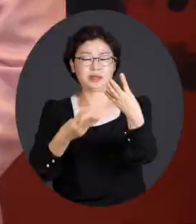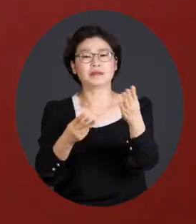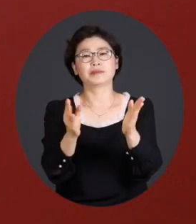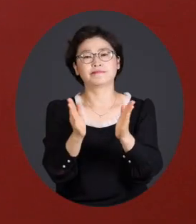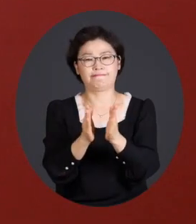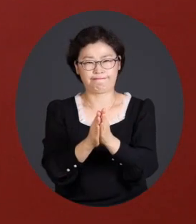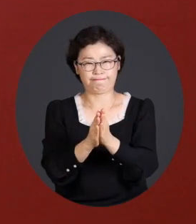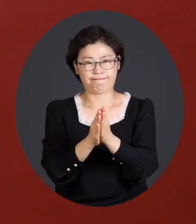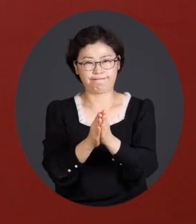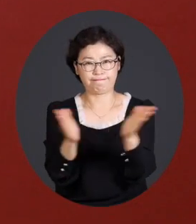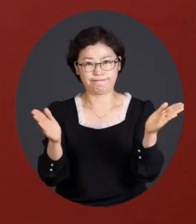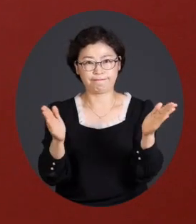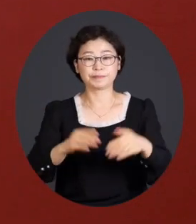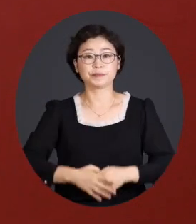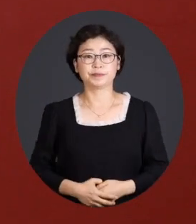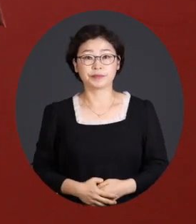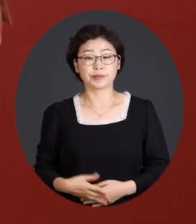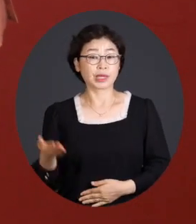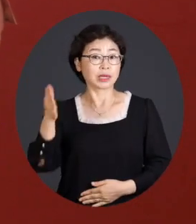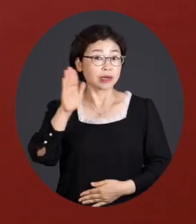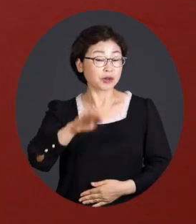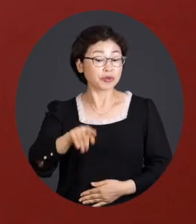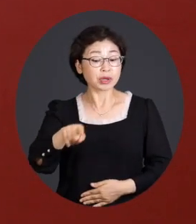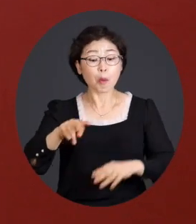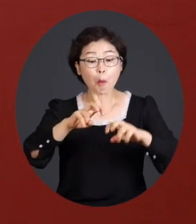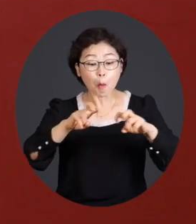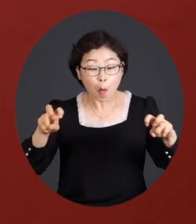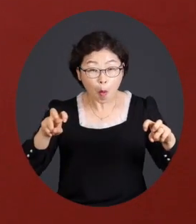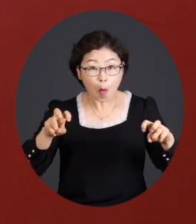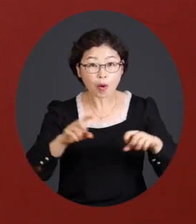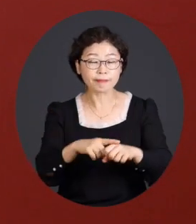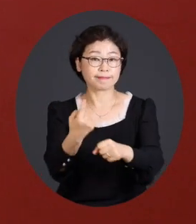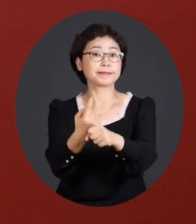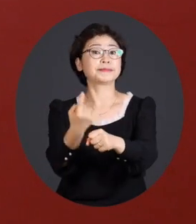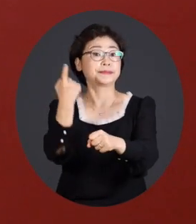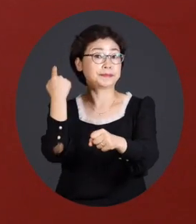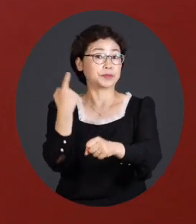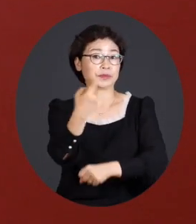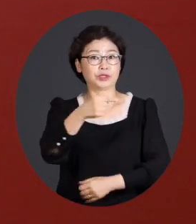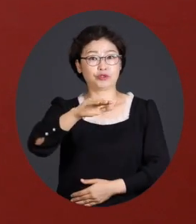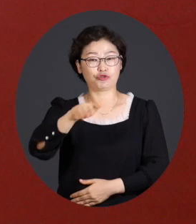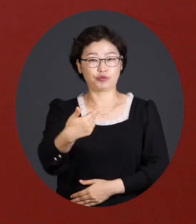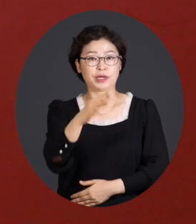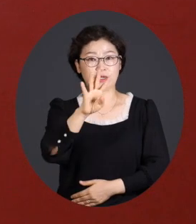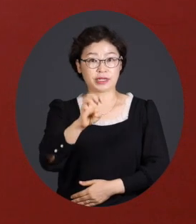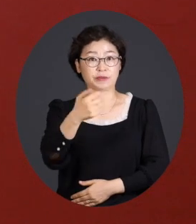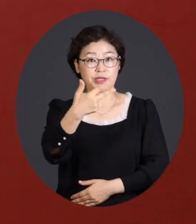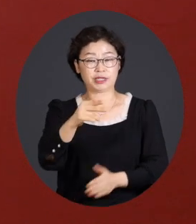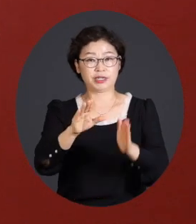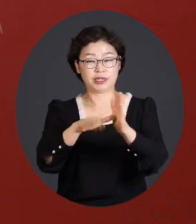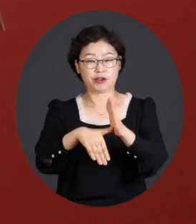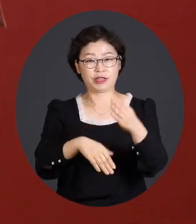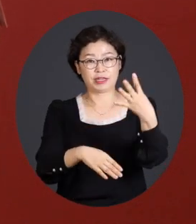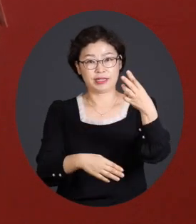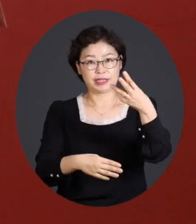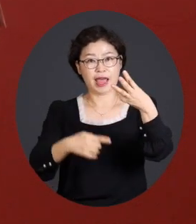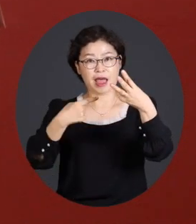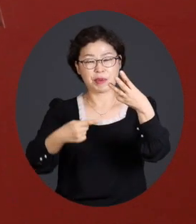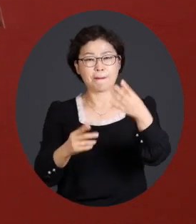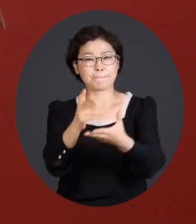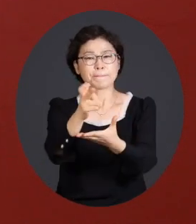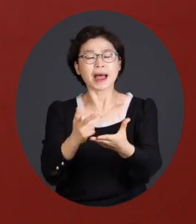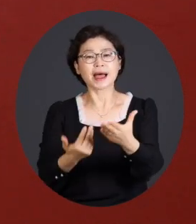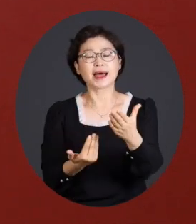시작. 그런데 이 사건을 제대로 보시려면요, 1년 전 1947년에 있었던 3.1 발포